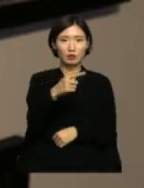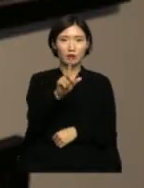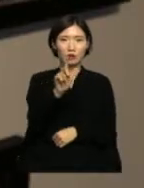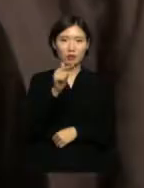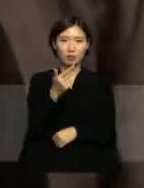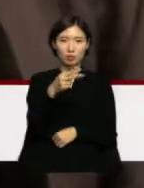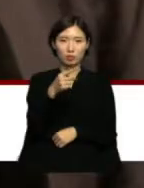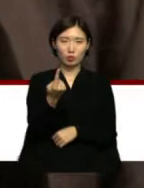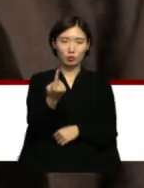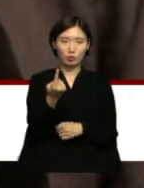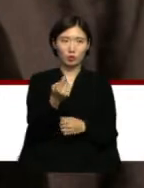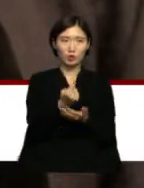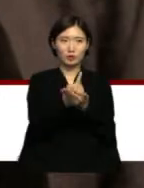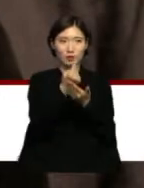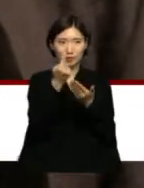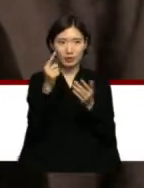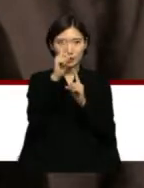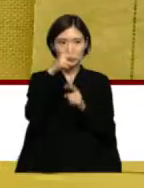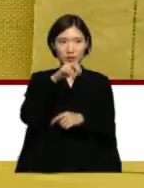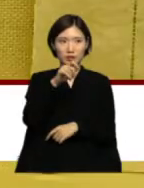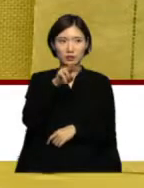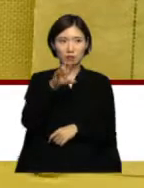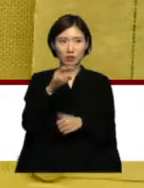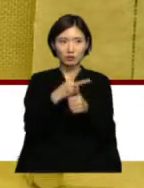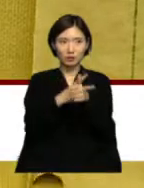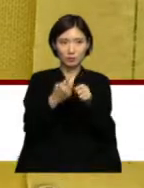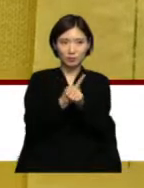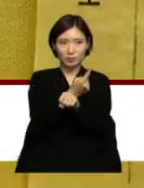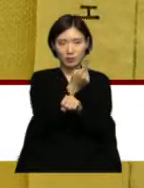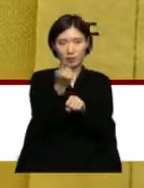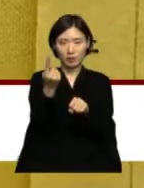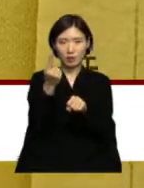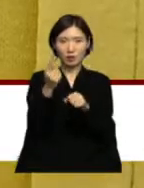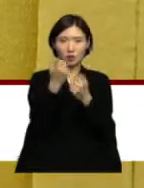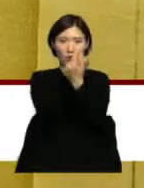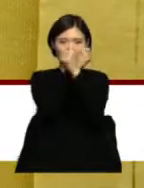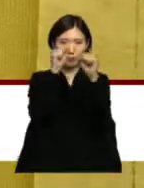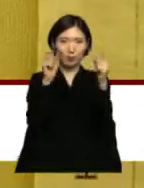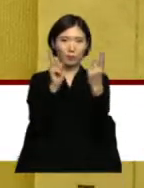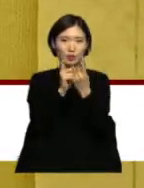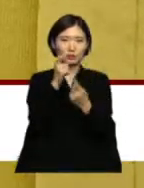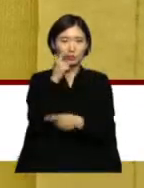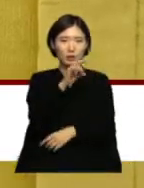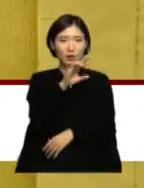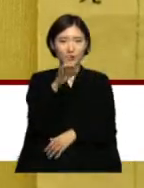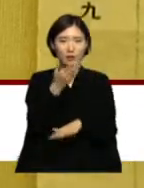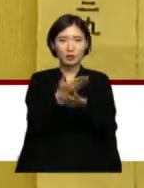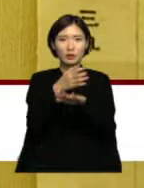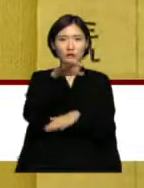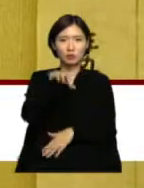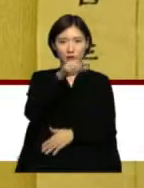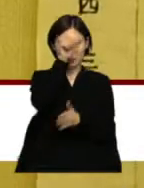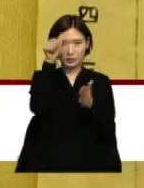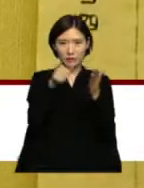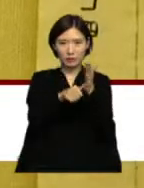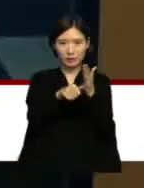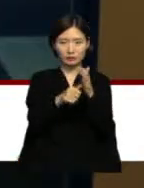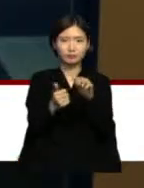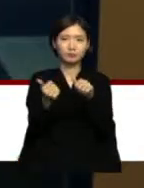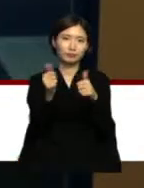떠난 형제는 이시영 선생을 제외하고는 광복을 맞이하지도 못한 채 각기 다른 곳에서 생을 마감하고